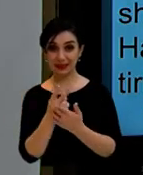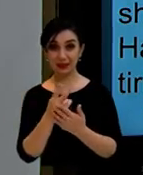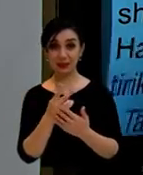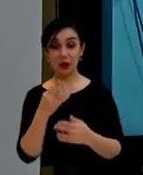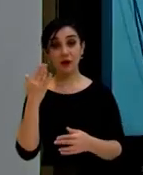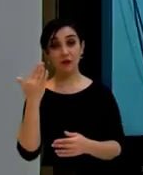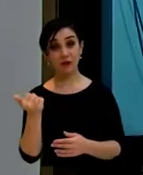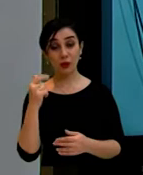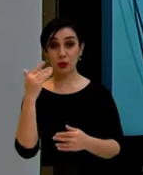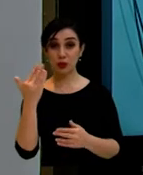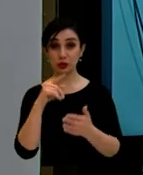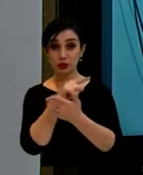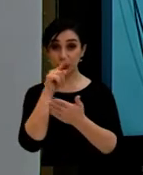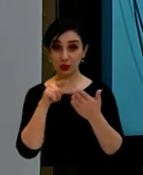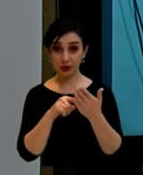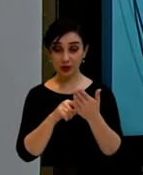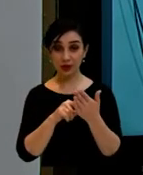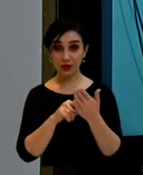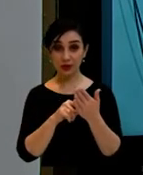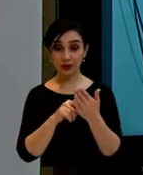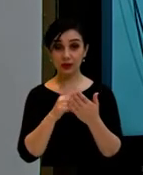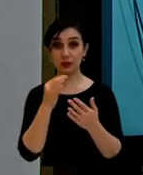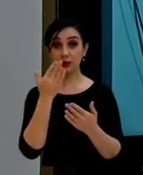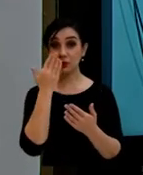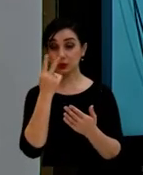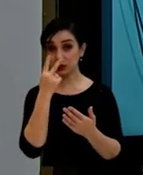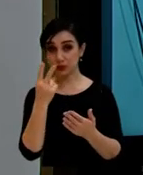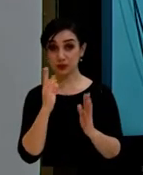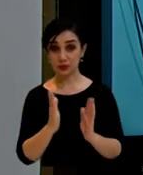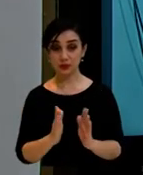va savollarga yuzlanamiz.